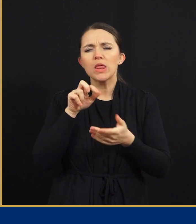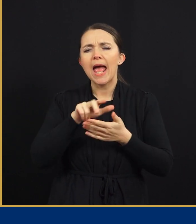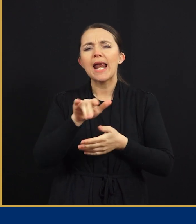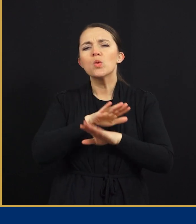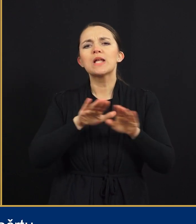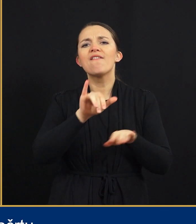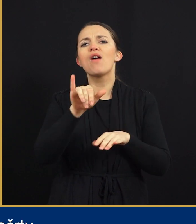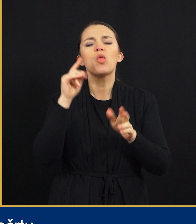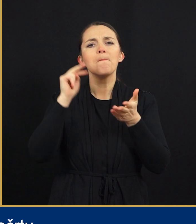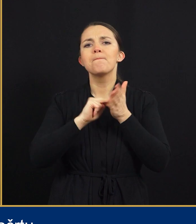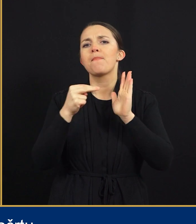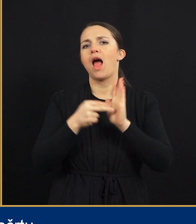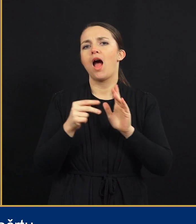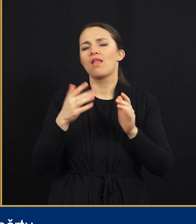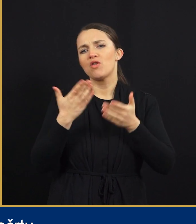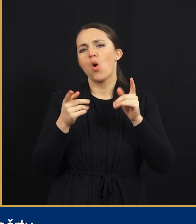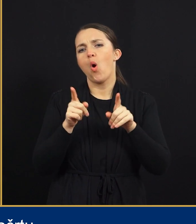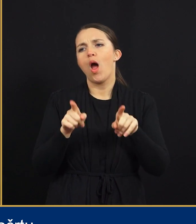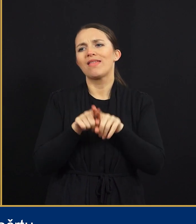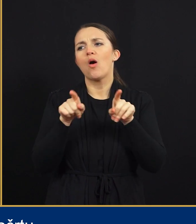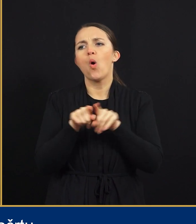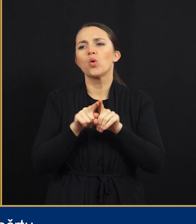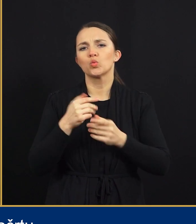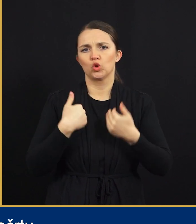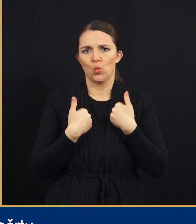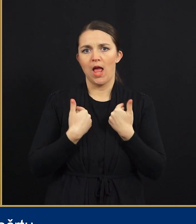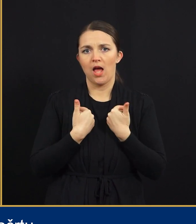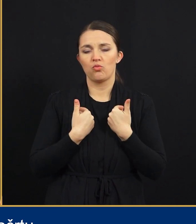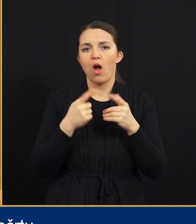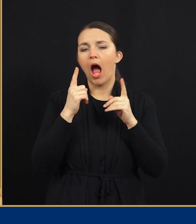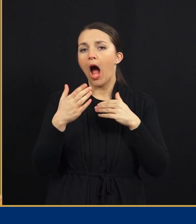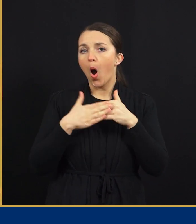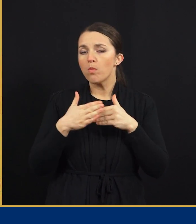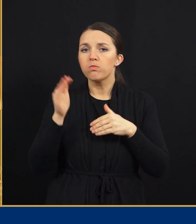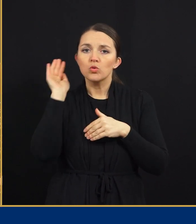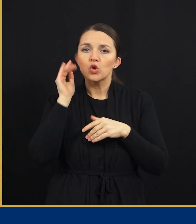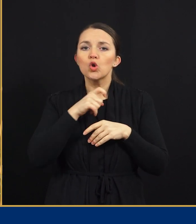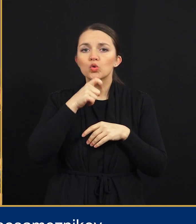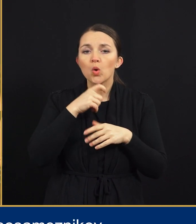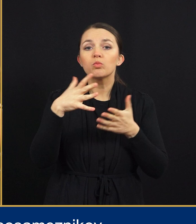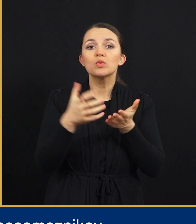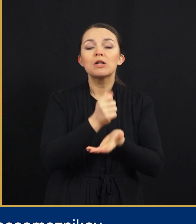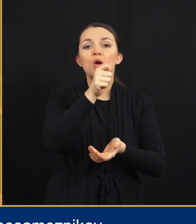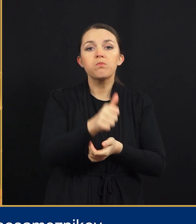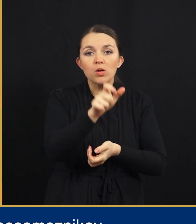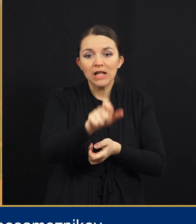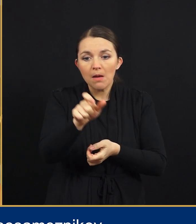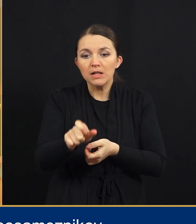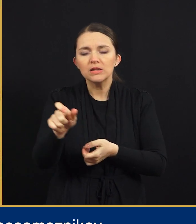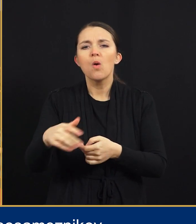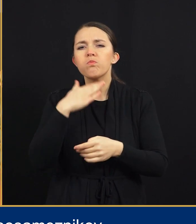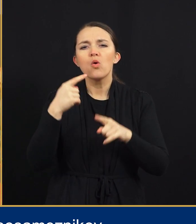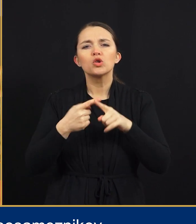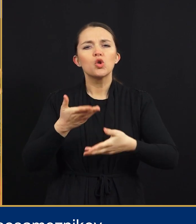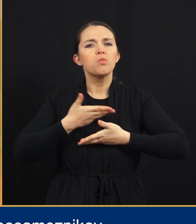produkte. Verjetno ne gre vse vedno po načrtu, enako kot tudi v življenju. A ob poslušanju zgodb